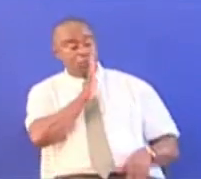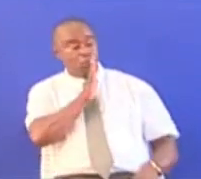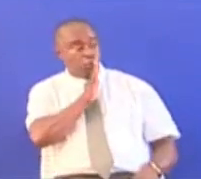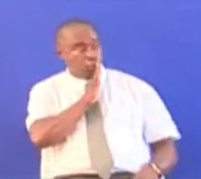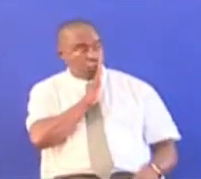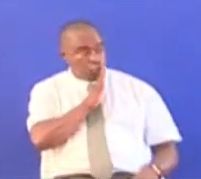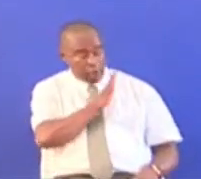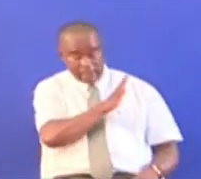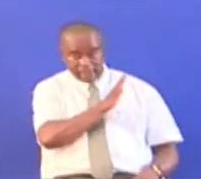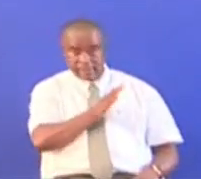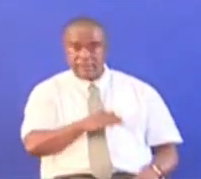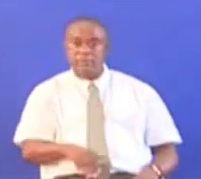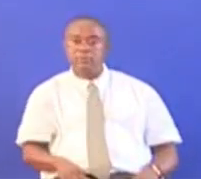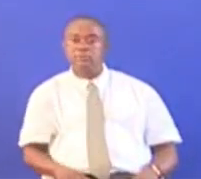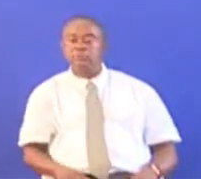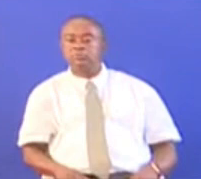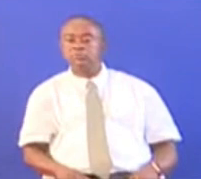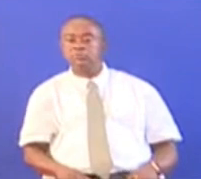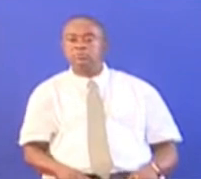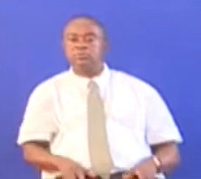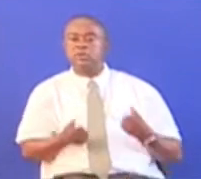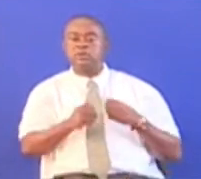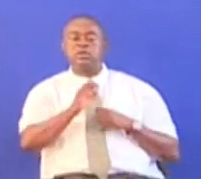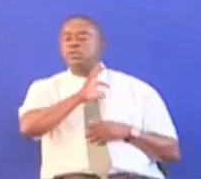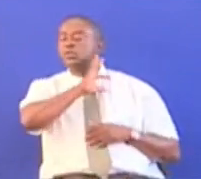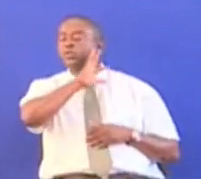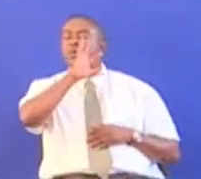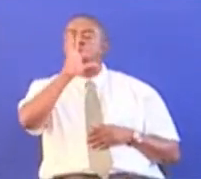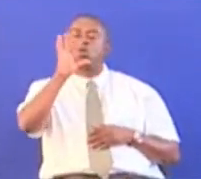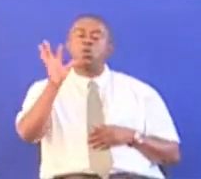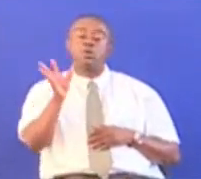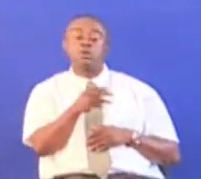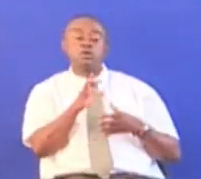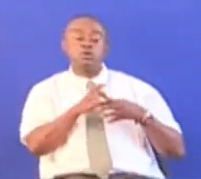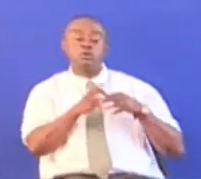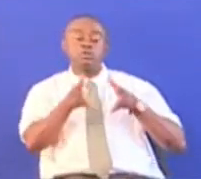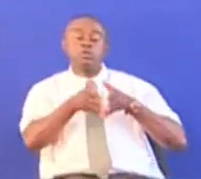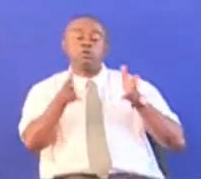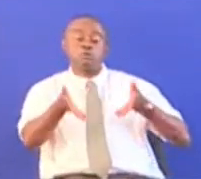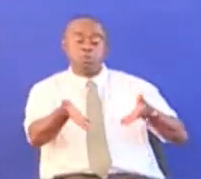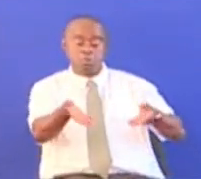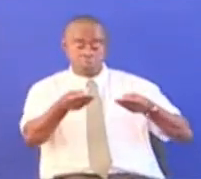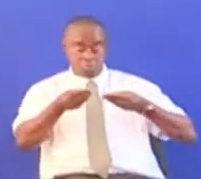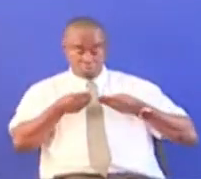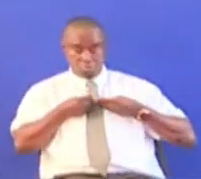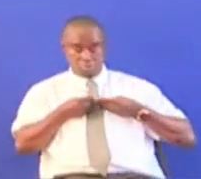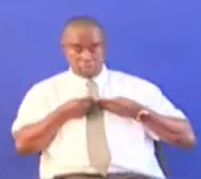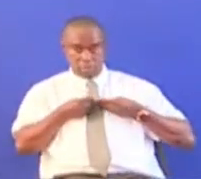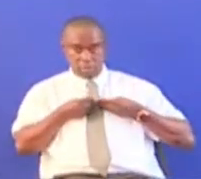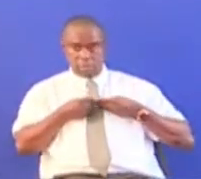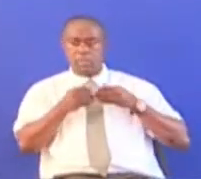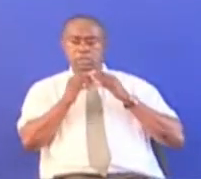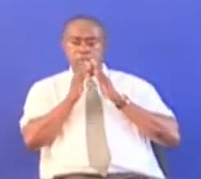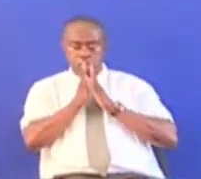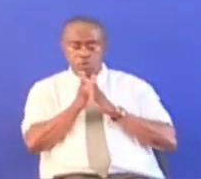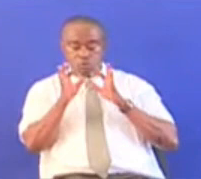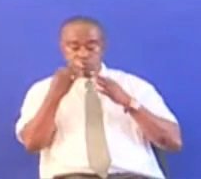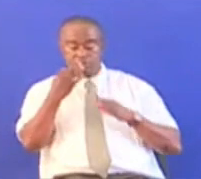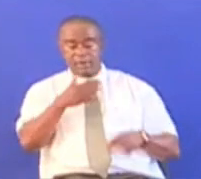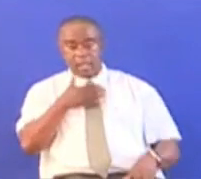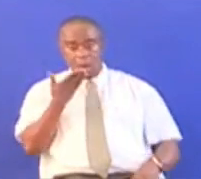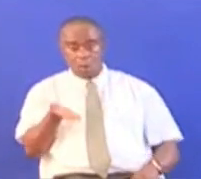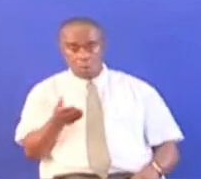yangu Nicholas Mkapa na watendaji wote kwa ushirikiano mkubwa wanaotupa. Lakini niishukuru sana familia